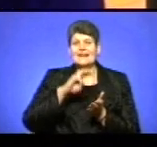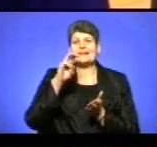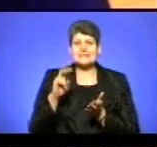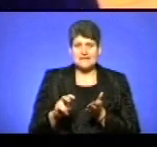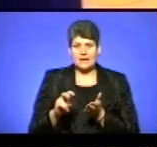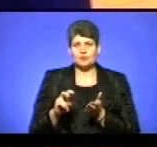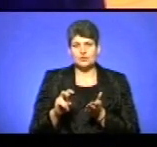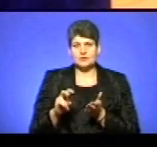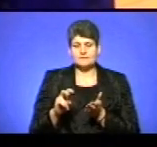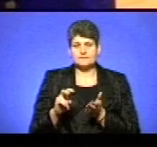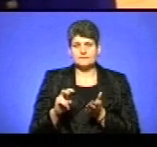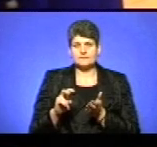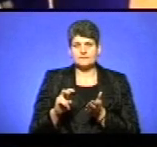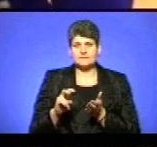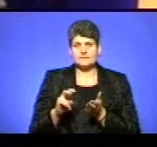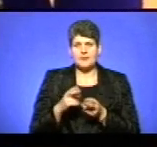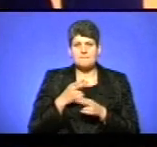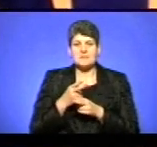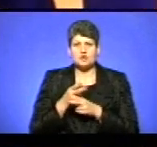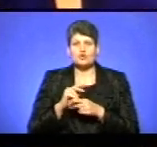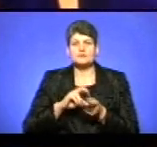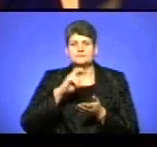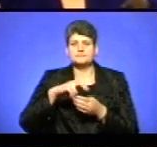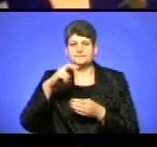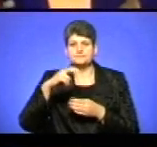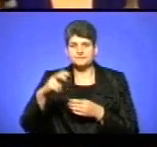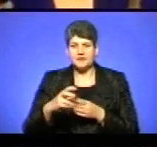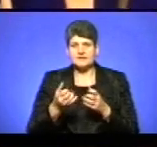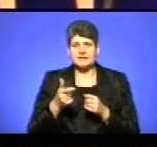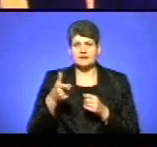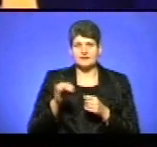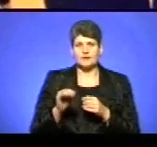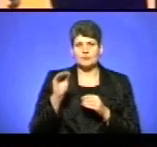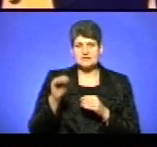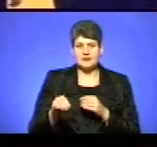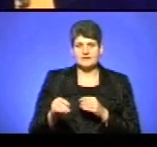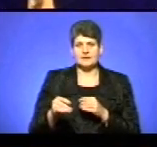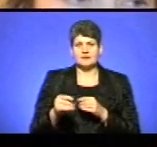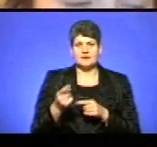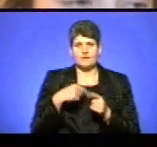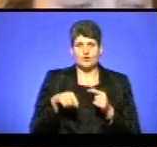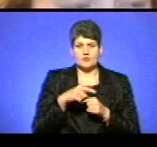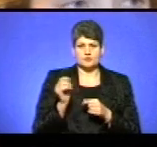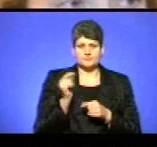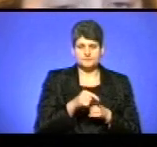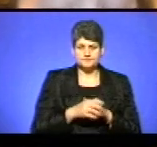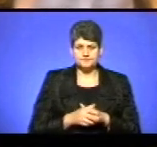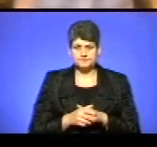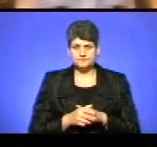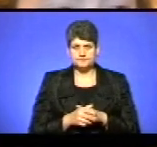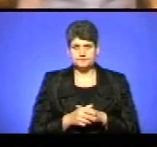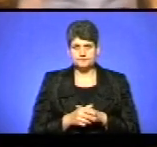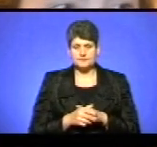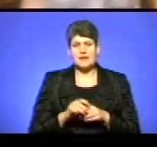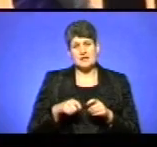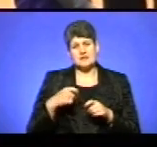як перешкоди, взяти як гантельку і поставити її і пройти по колечку. Естафета була